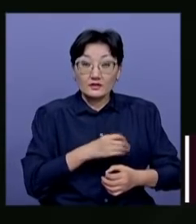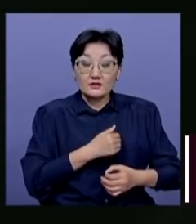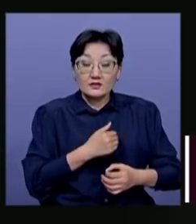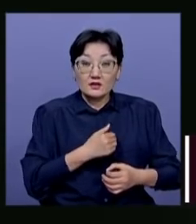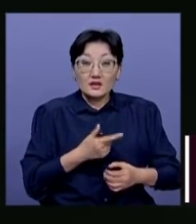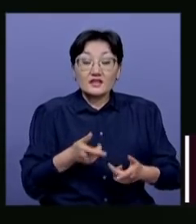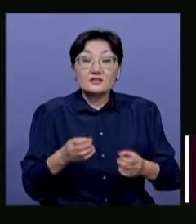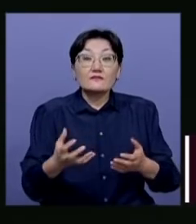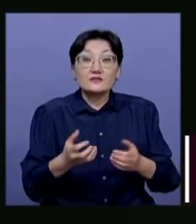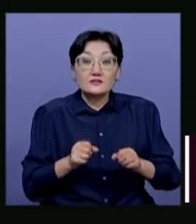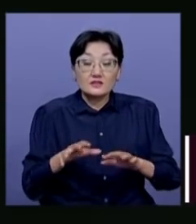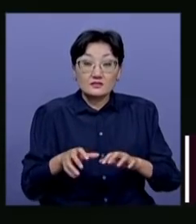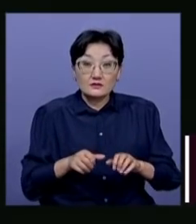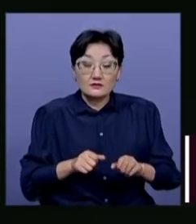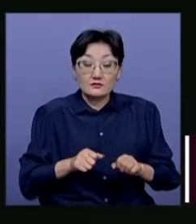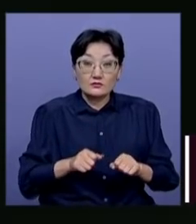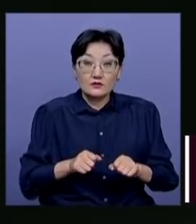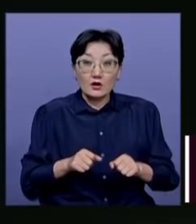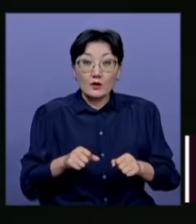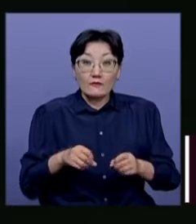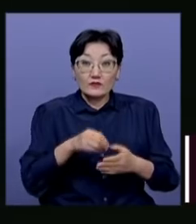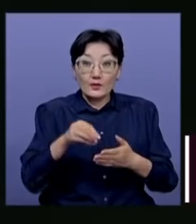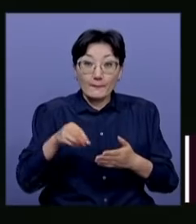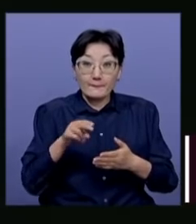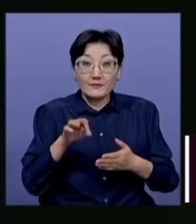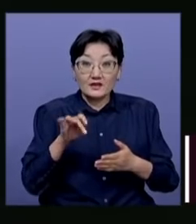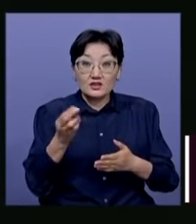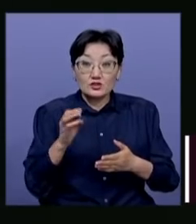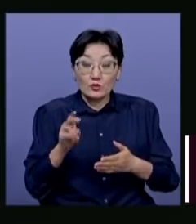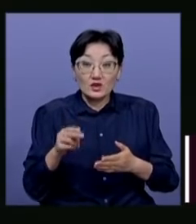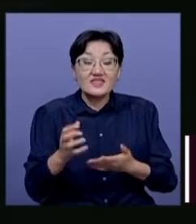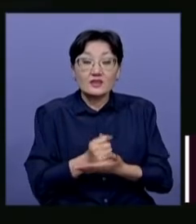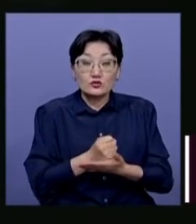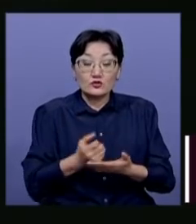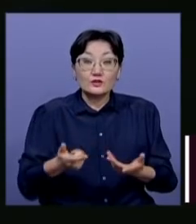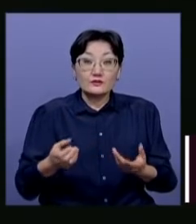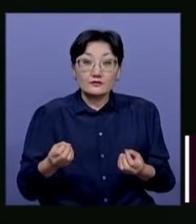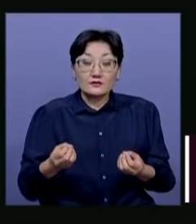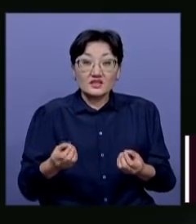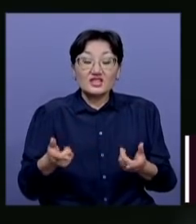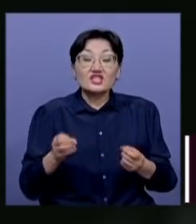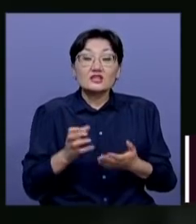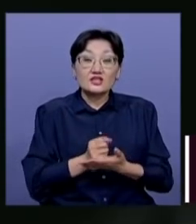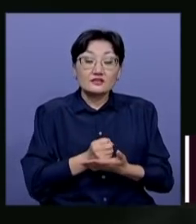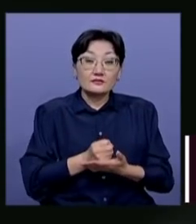ее взяли? Данный порошок. Нашел. Где нашли?